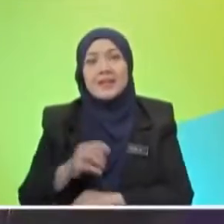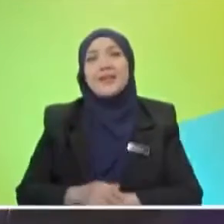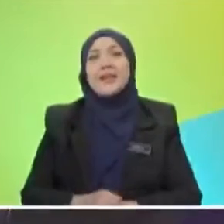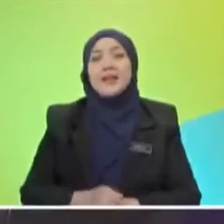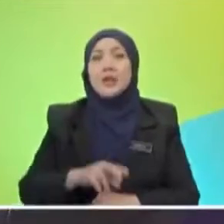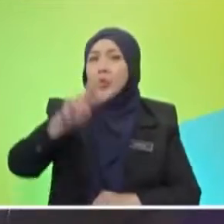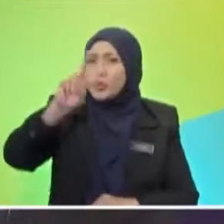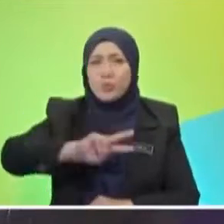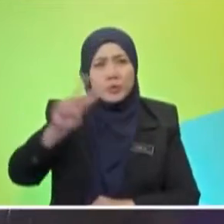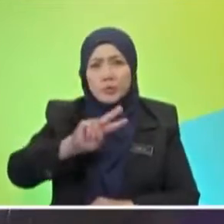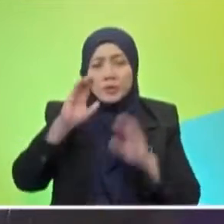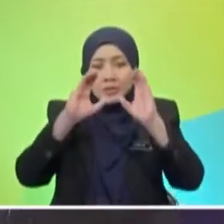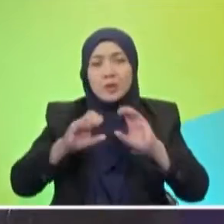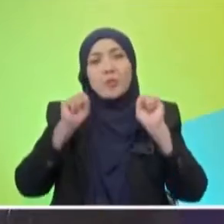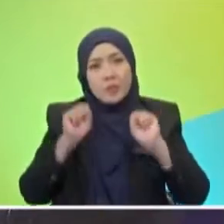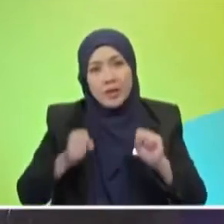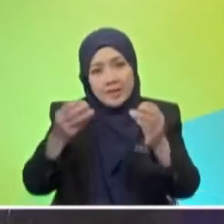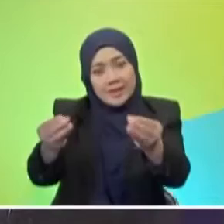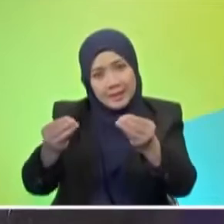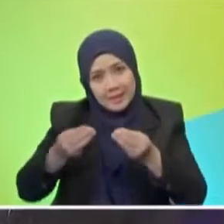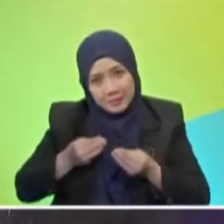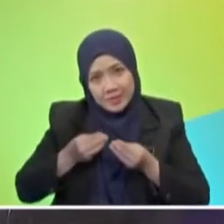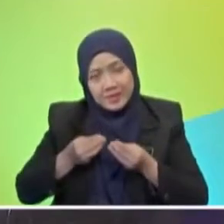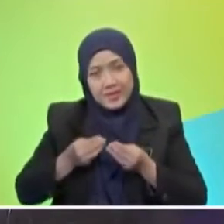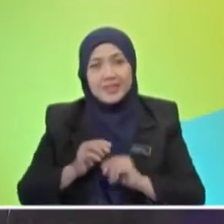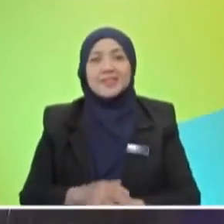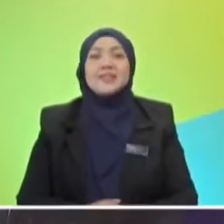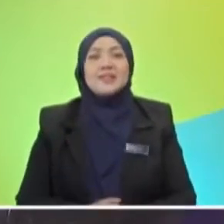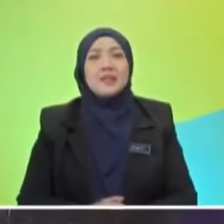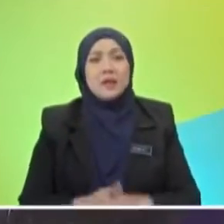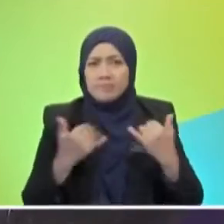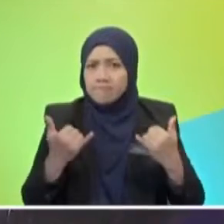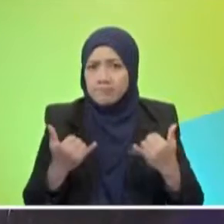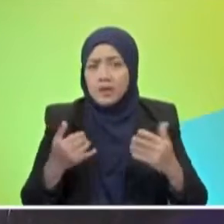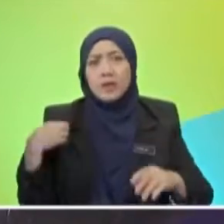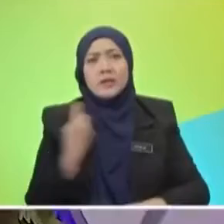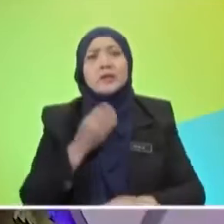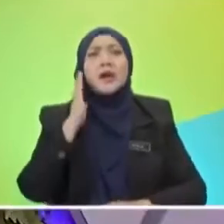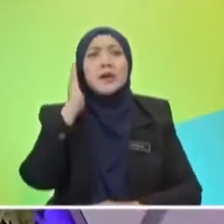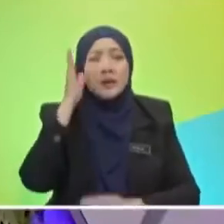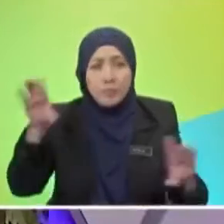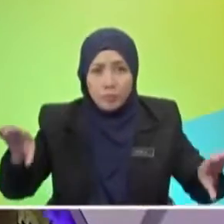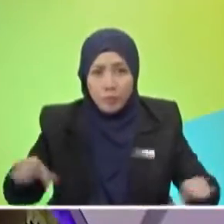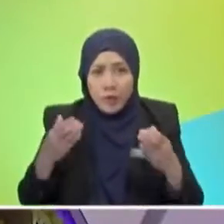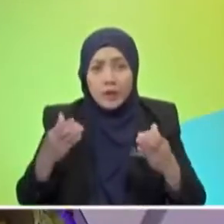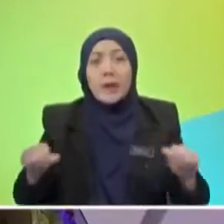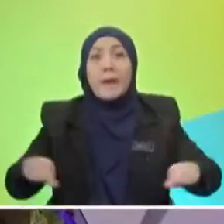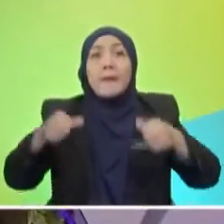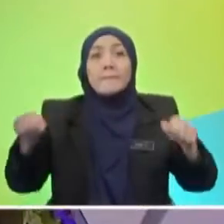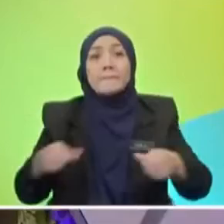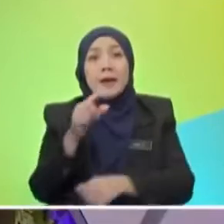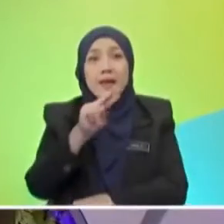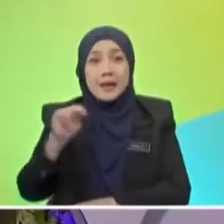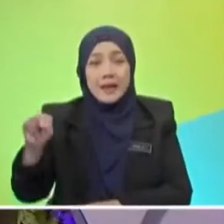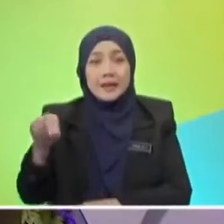cara boleh diterima. Jadi, untuk kali ini kita akan buat tentang amalan hijau dalam kehidupan. Jadi, untuk mewujudkan sekolah